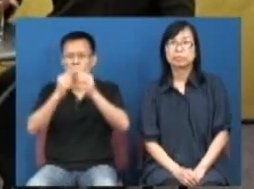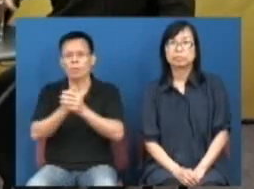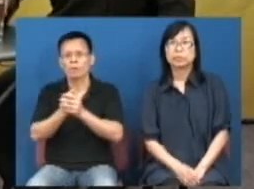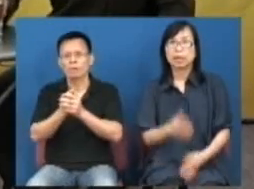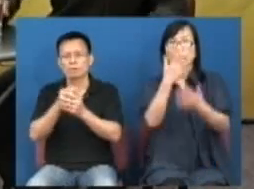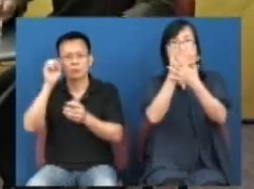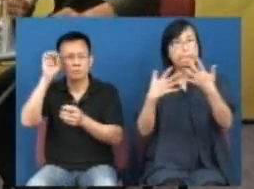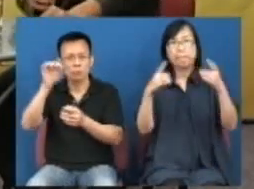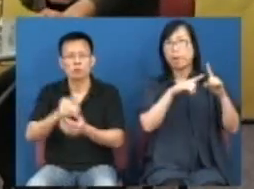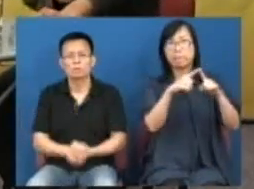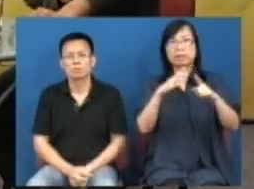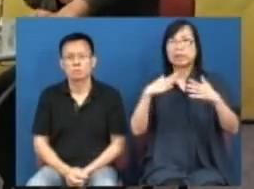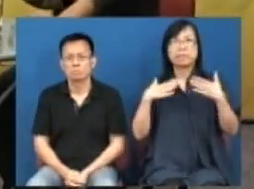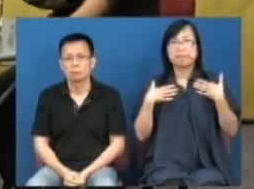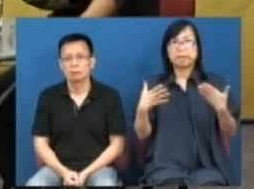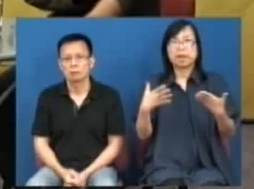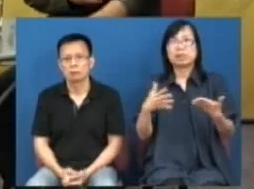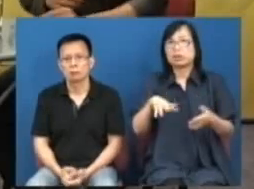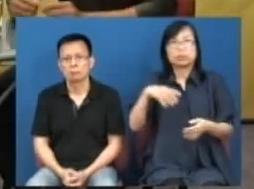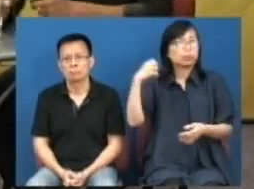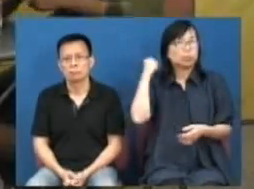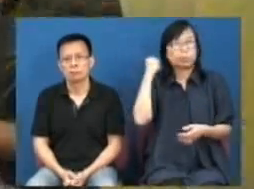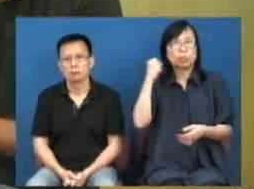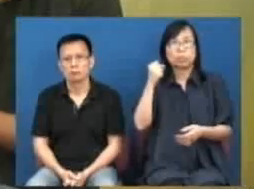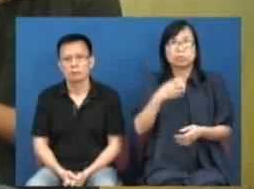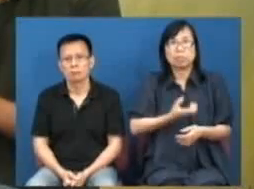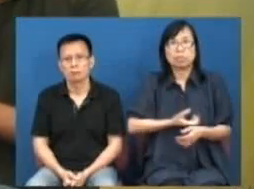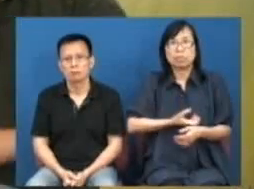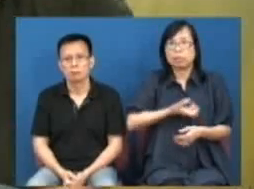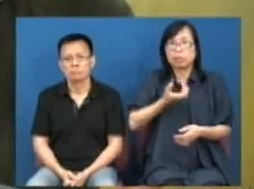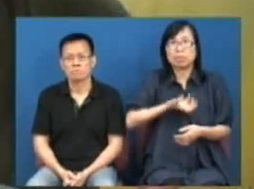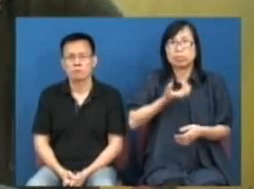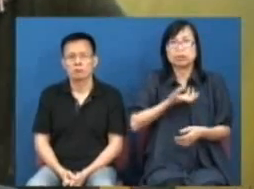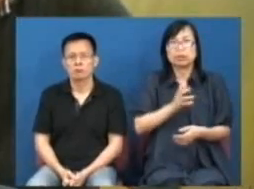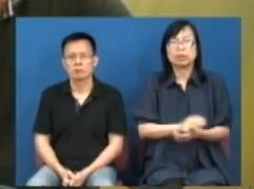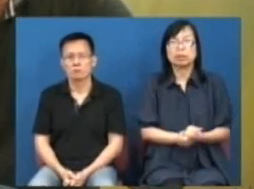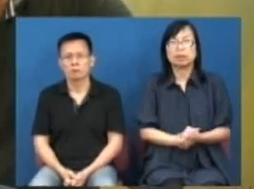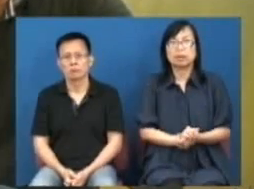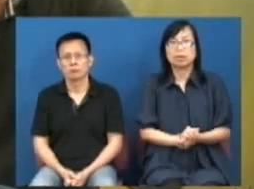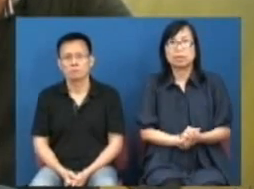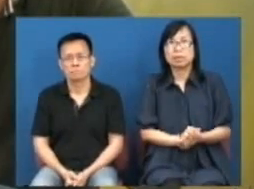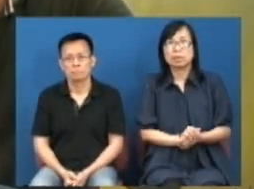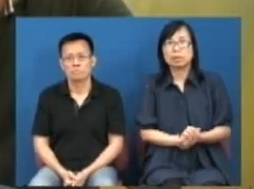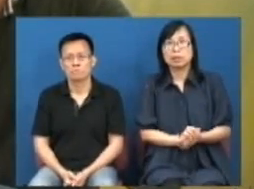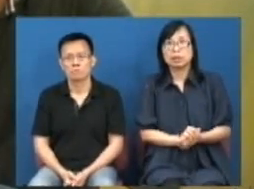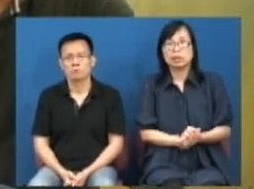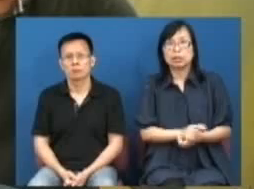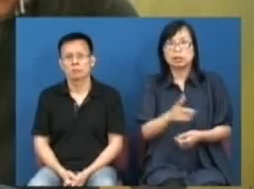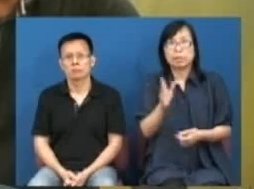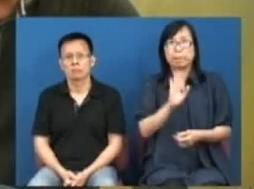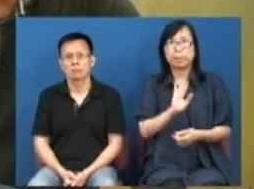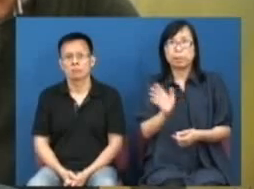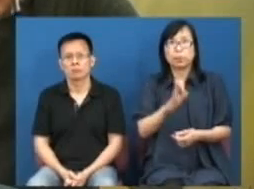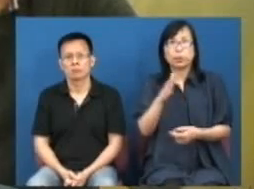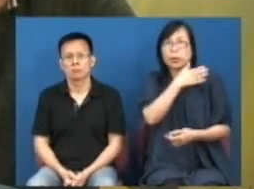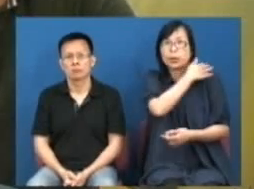網民就一定係嗰個反應，一定係套好強烈嘅啦。同埋網民就一定係即係唔會話，即係會根本就唔會